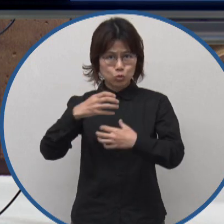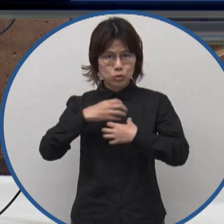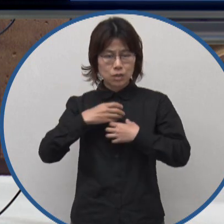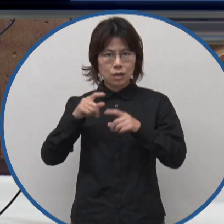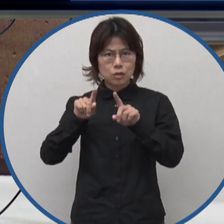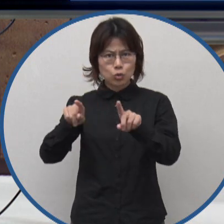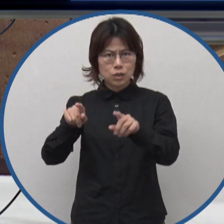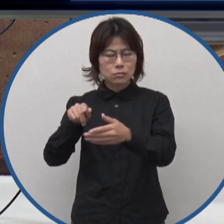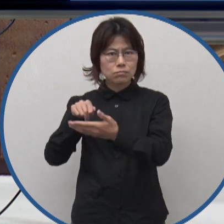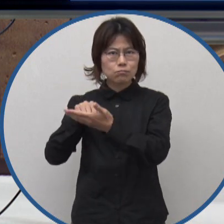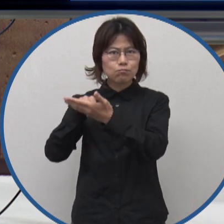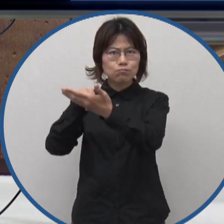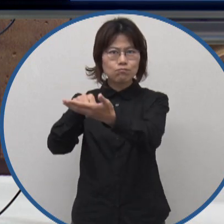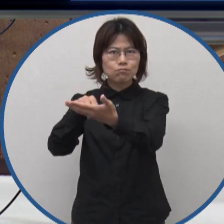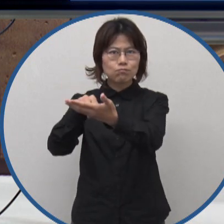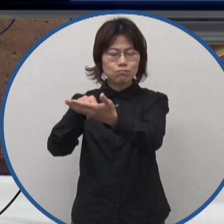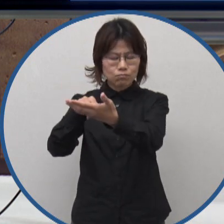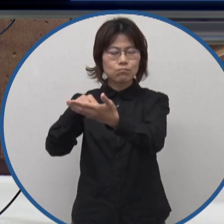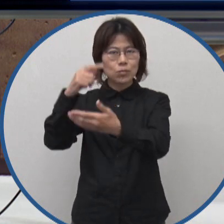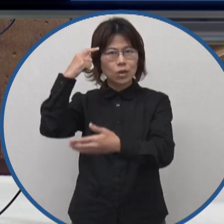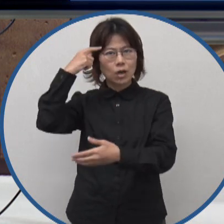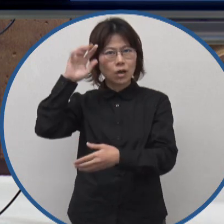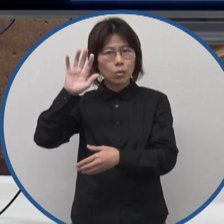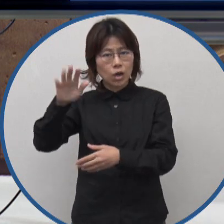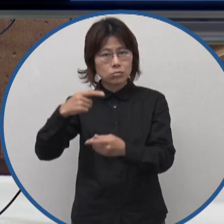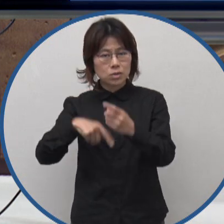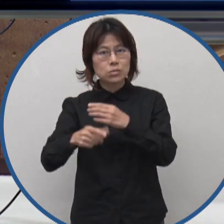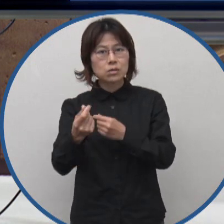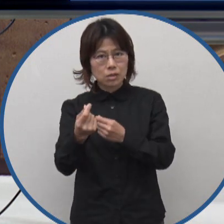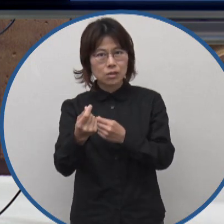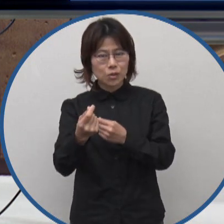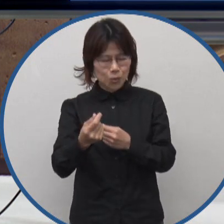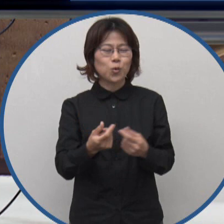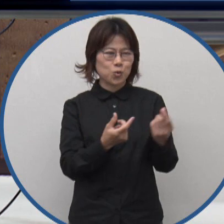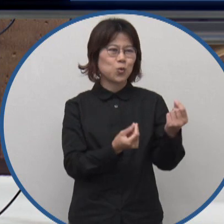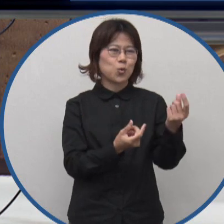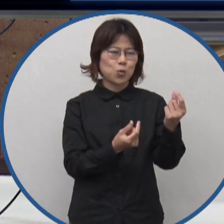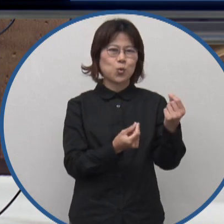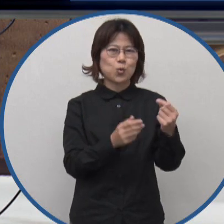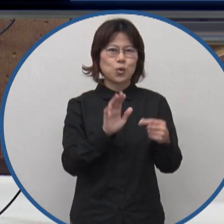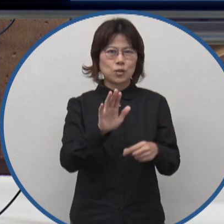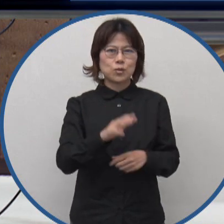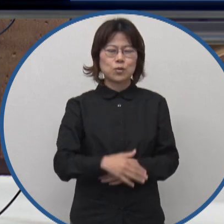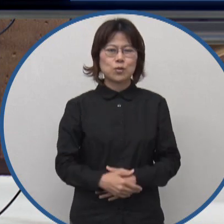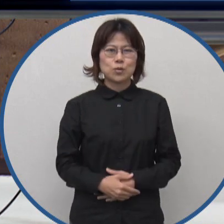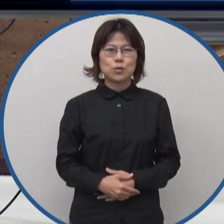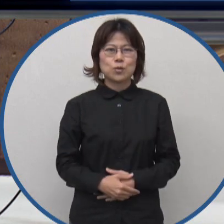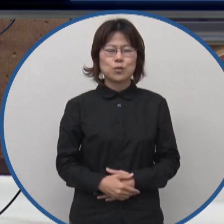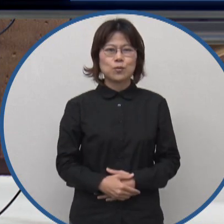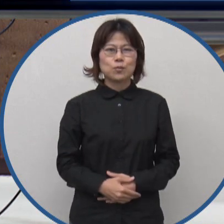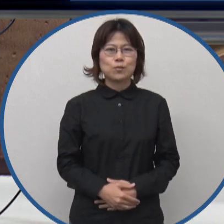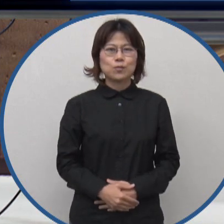の要請をしていくような考えもあるということでしょうか。 そういうことになるんだと思います。